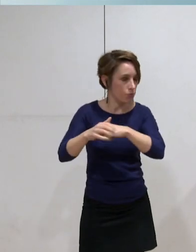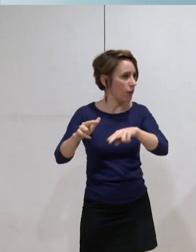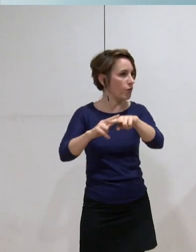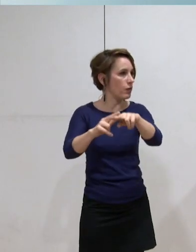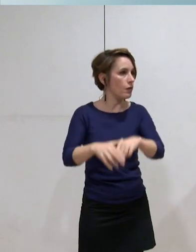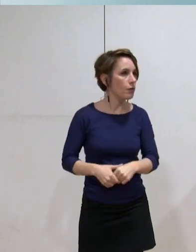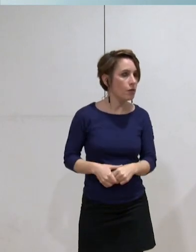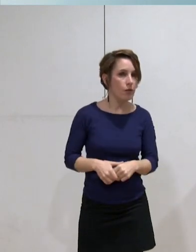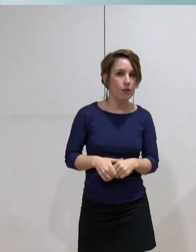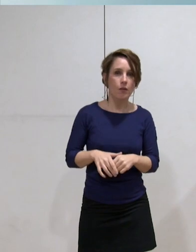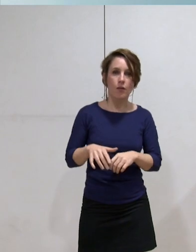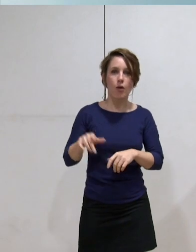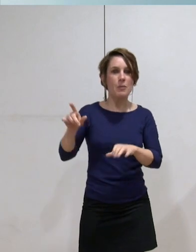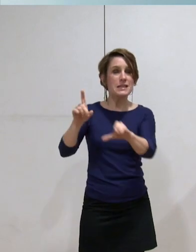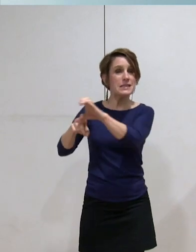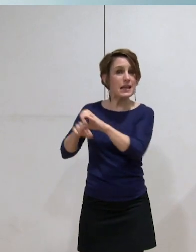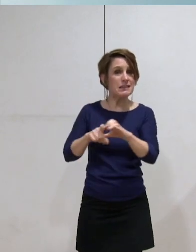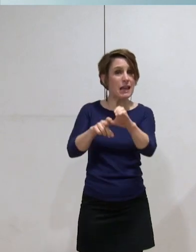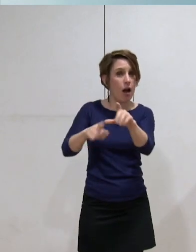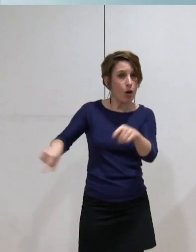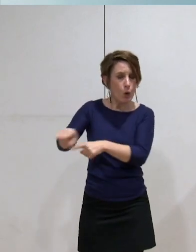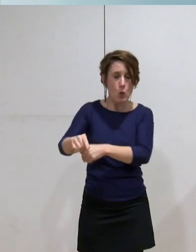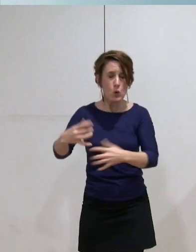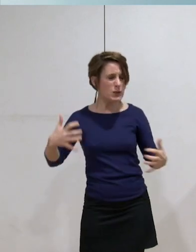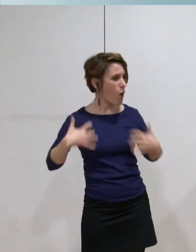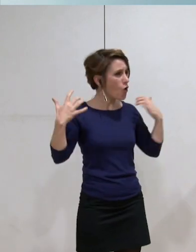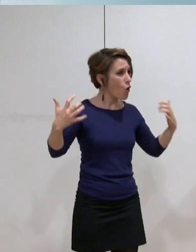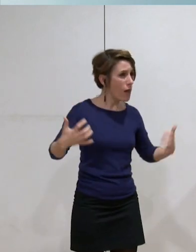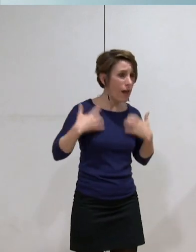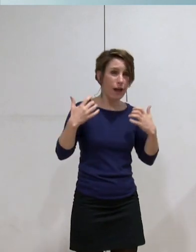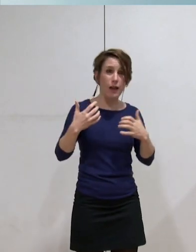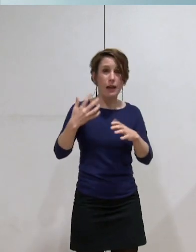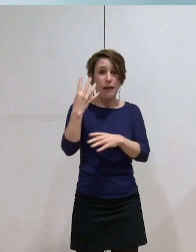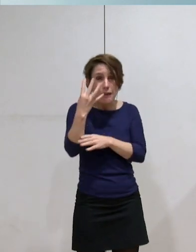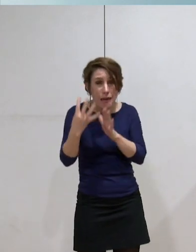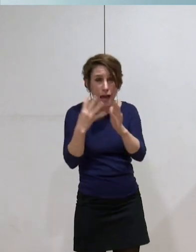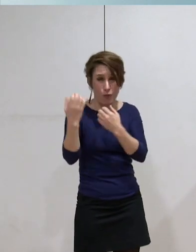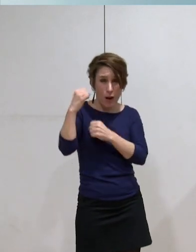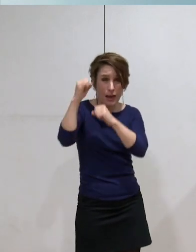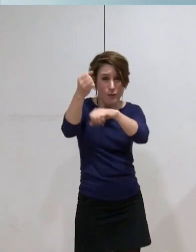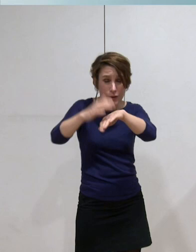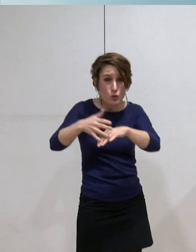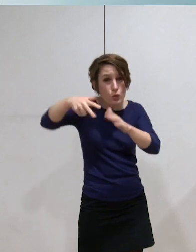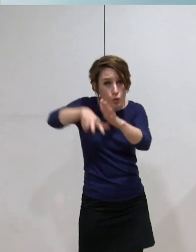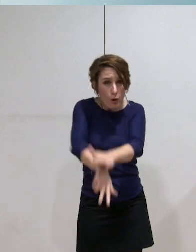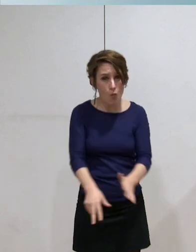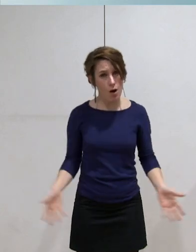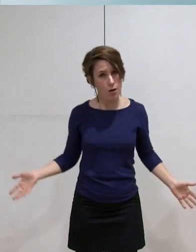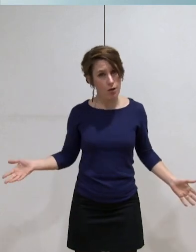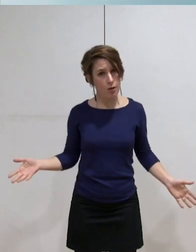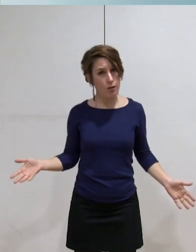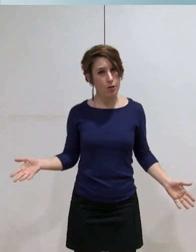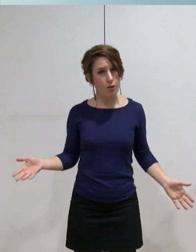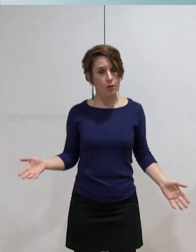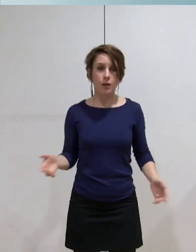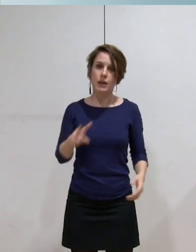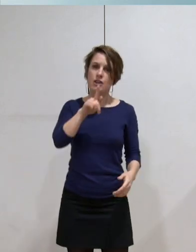syndicales qui sont en colère avec qure mouvements sociaux en moins de 3 mois et je ne parle pas des les conditions dans lesquelles